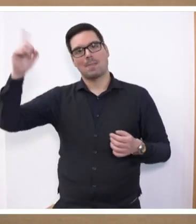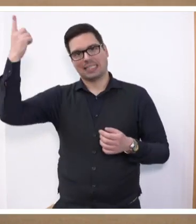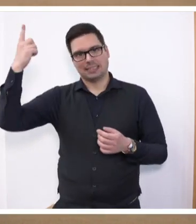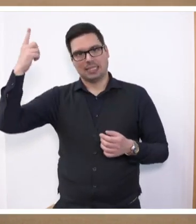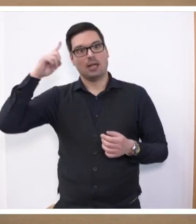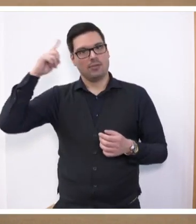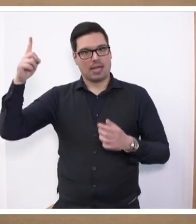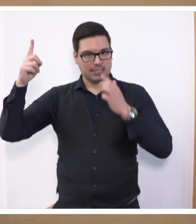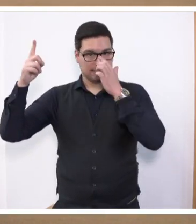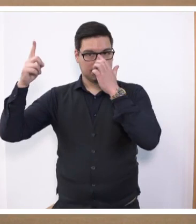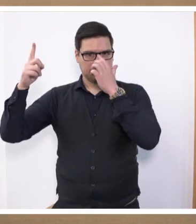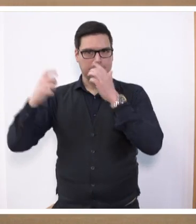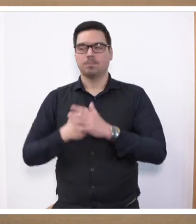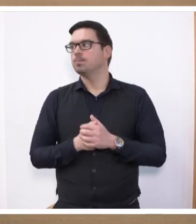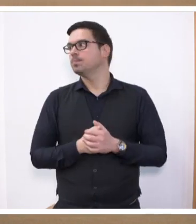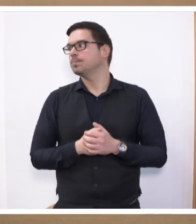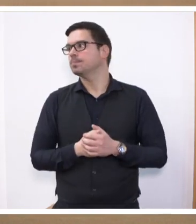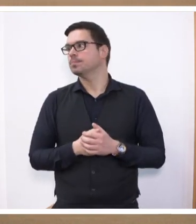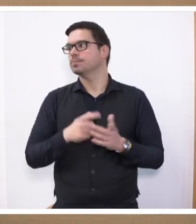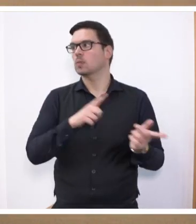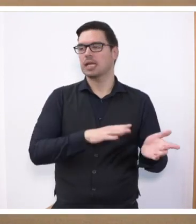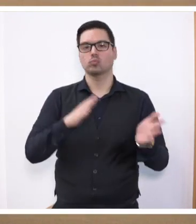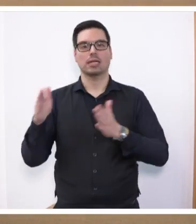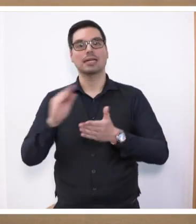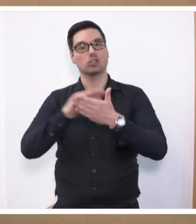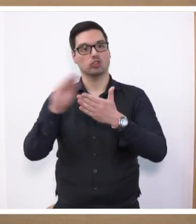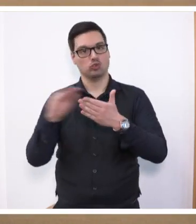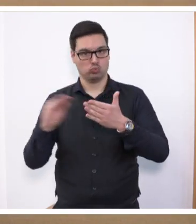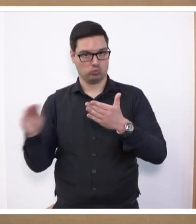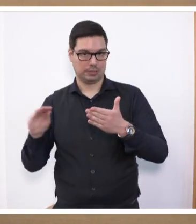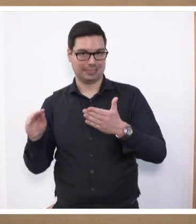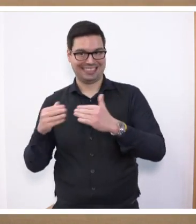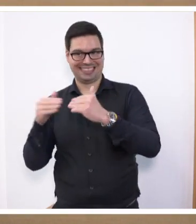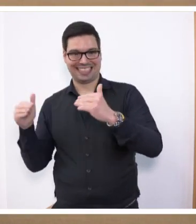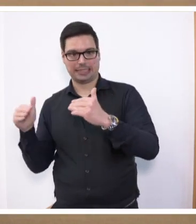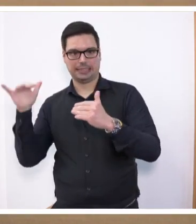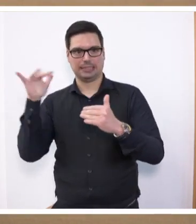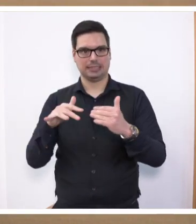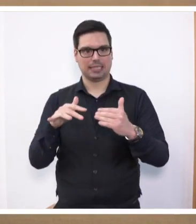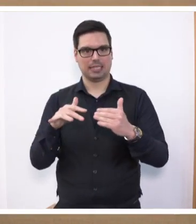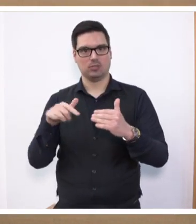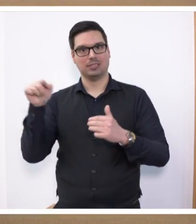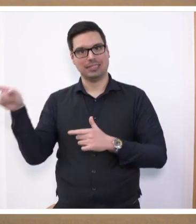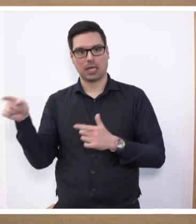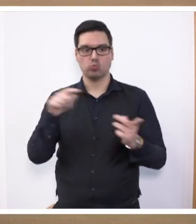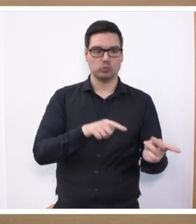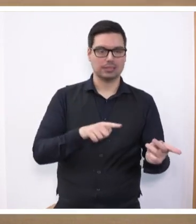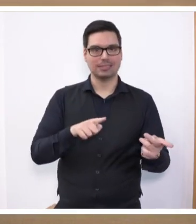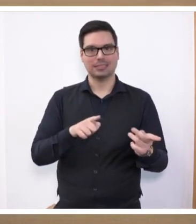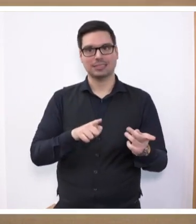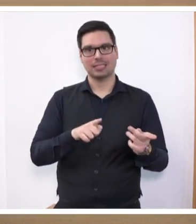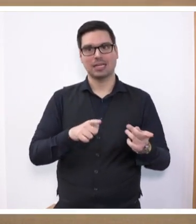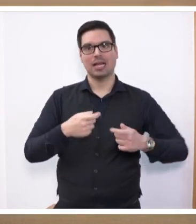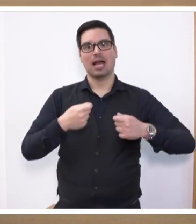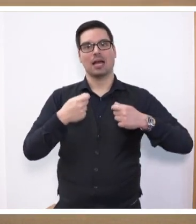auch zudem, dass die eine oder andere Schule jetzt an der Kapazitätsgrenze angelangt ist und dass hier und da ein Erweiterungsbau